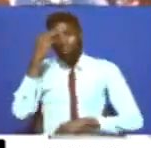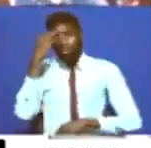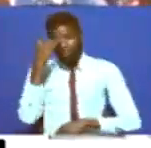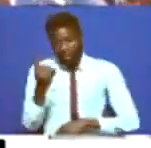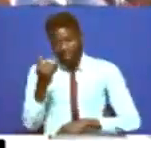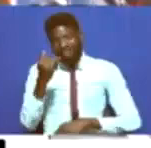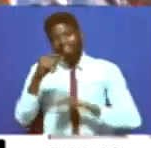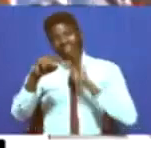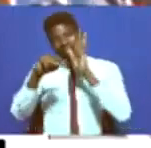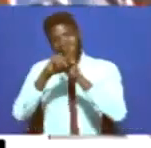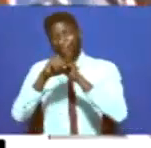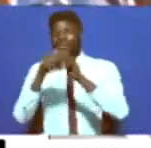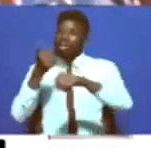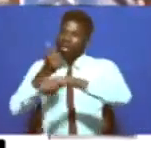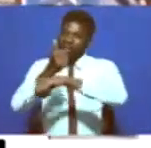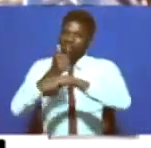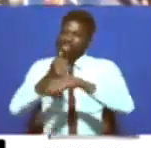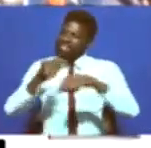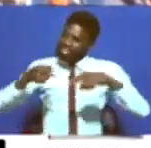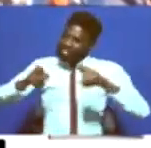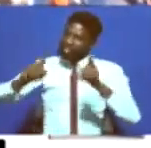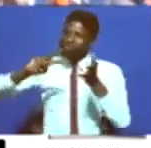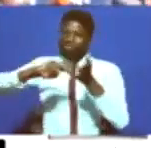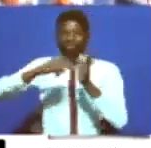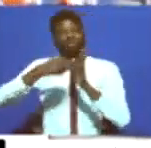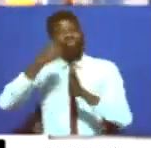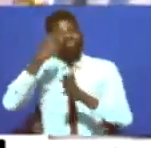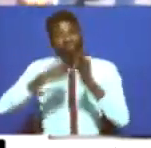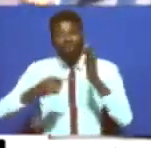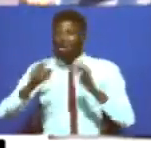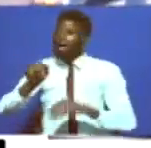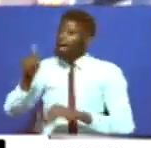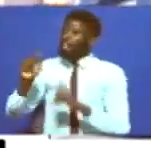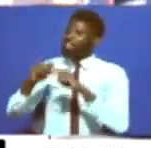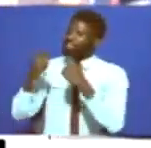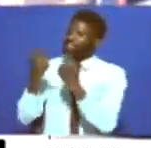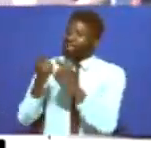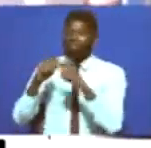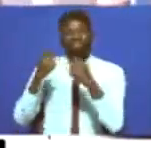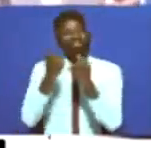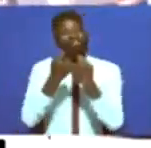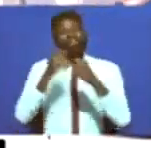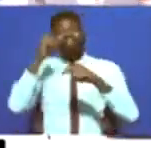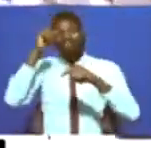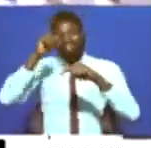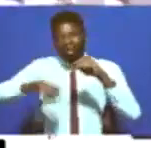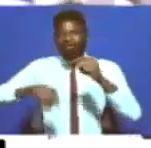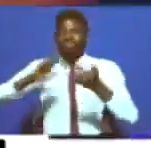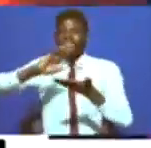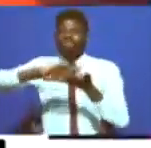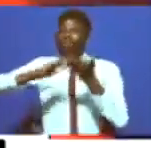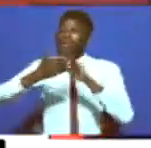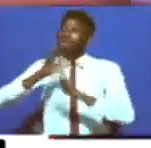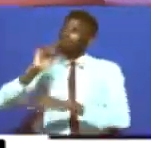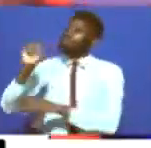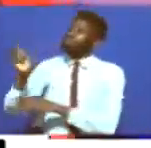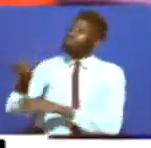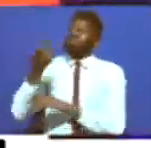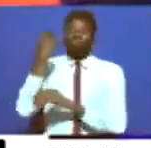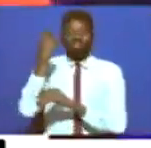ndani juu anamaanisha ya kwamba kabila zingine haziwezi kuwa rais wa nchi ya Kenya.